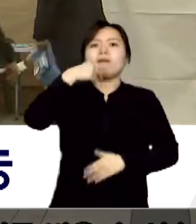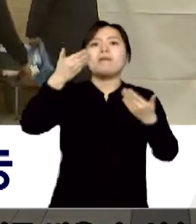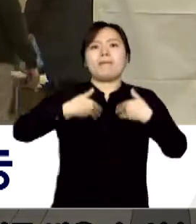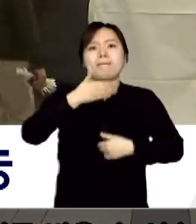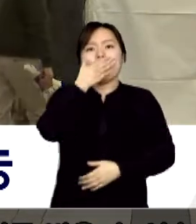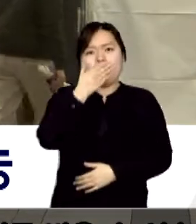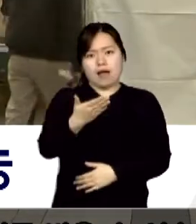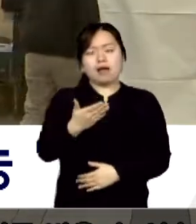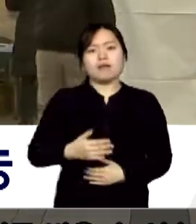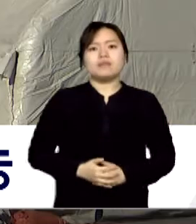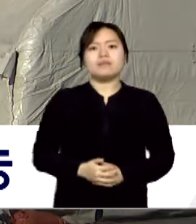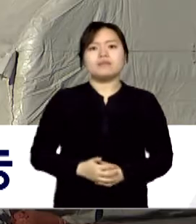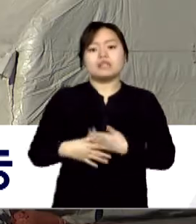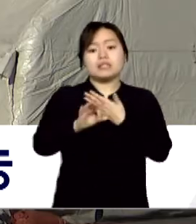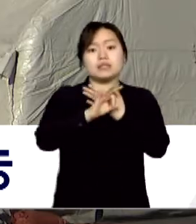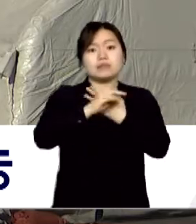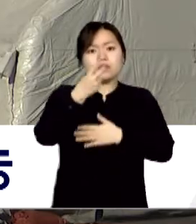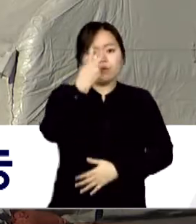진단검사를 받을 수 있습니다.